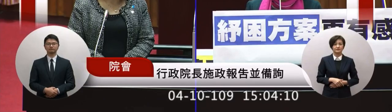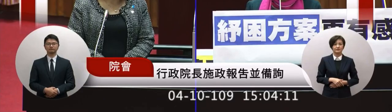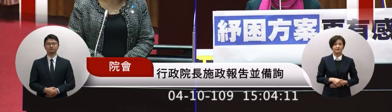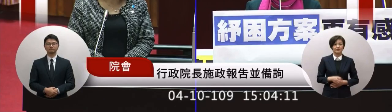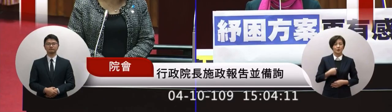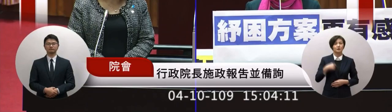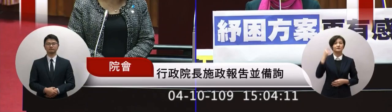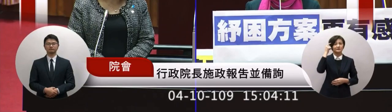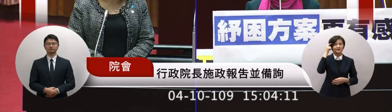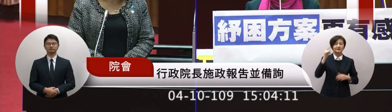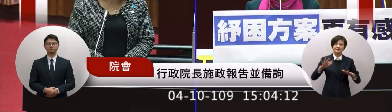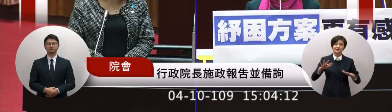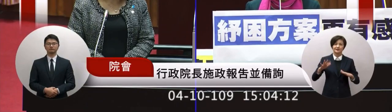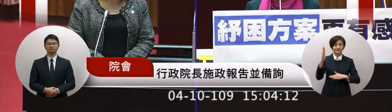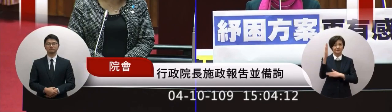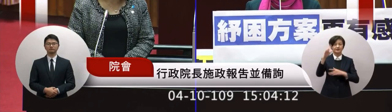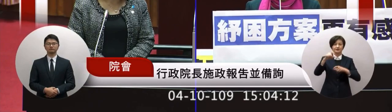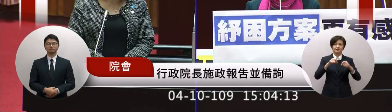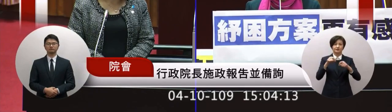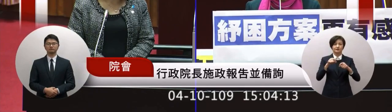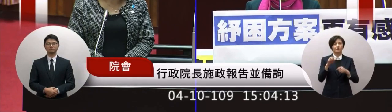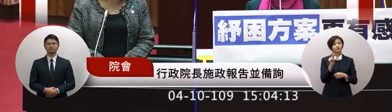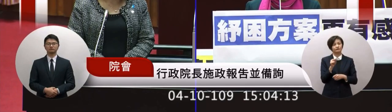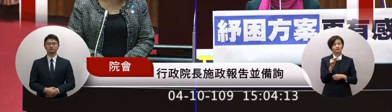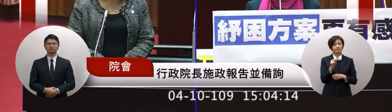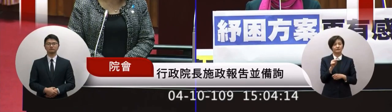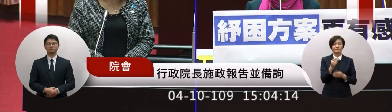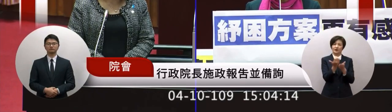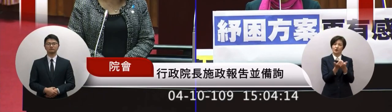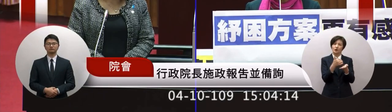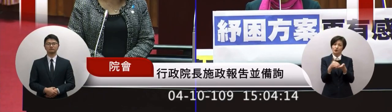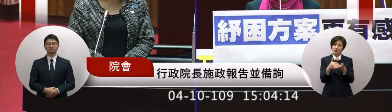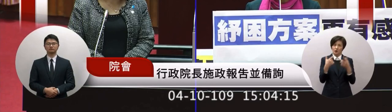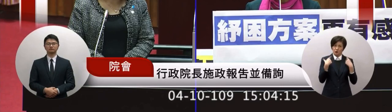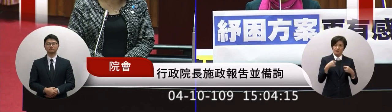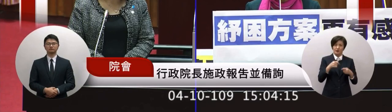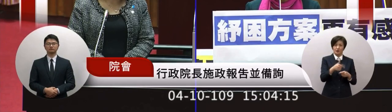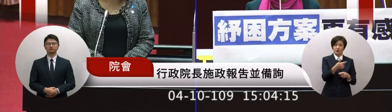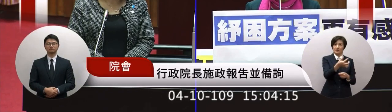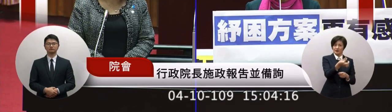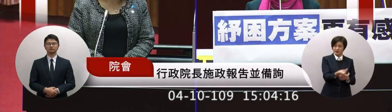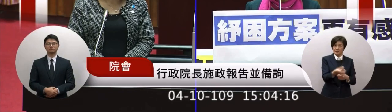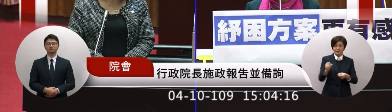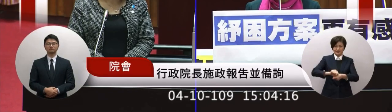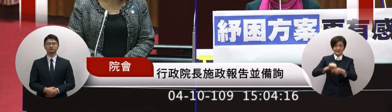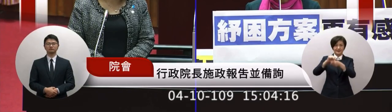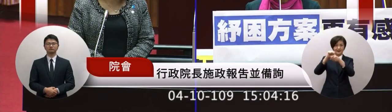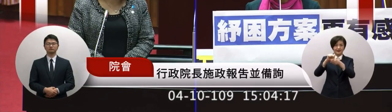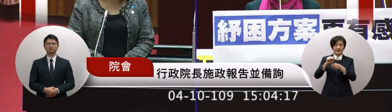次这个方案看得到，预算从本来的600亿提